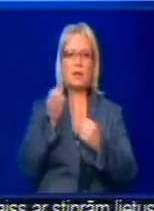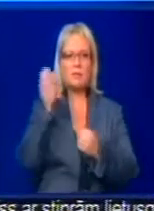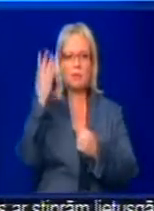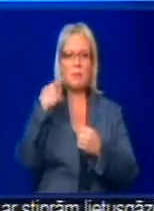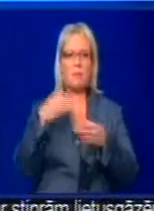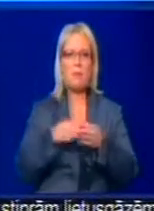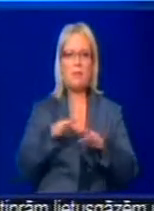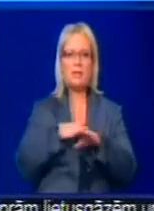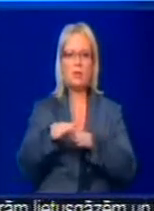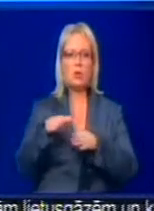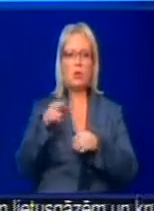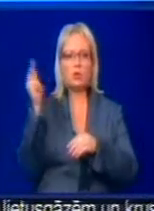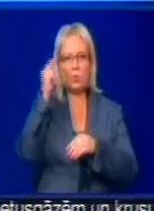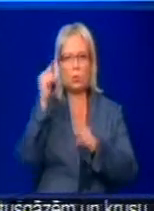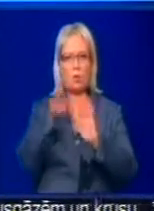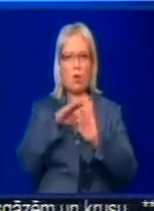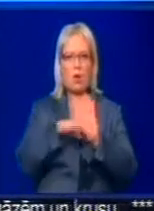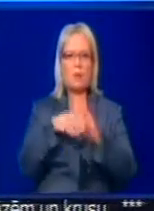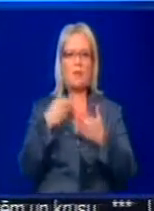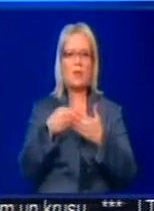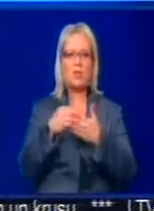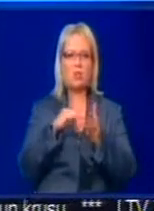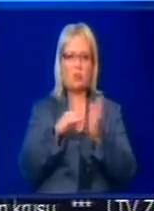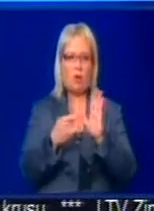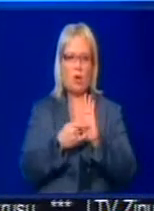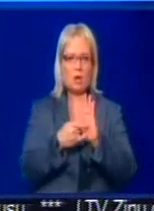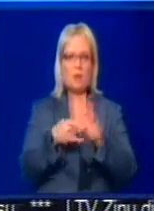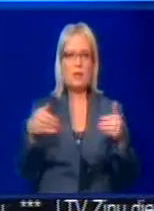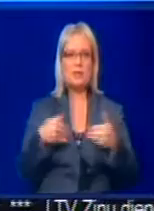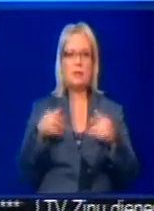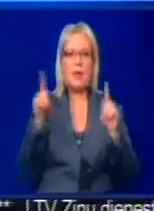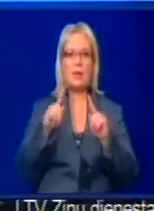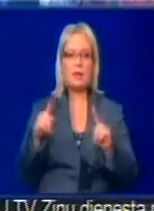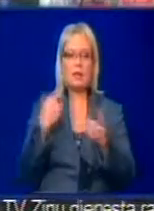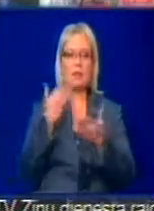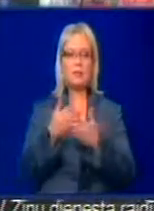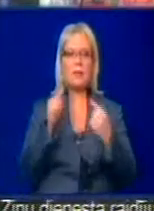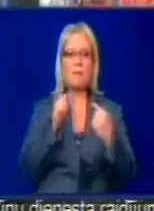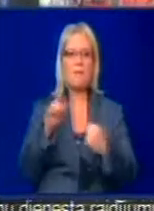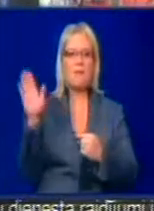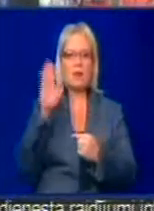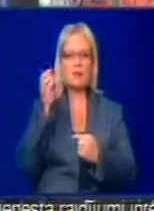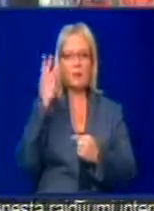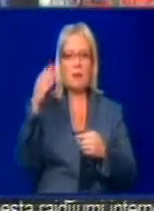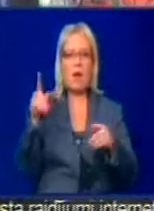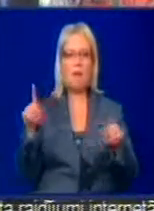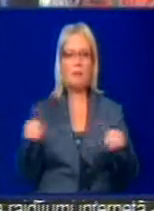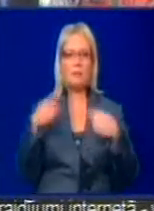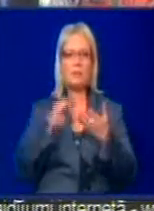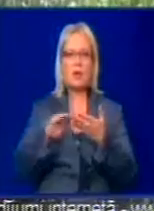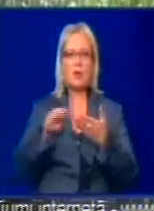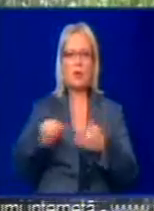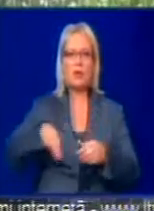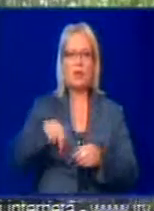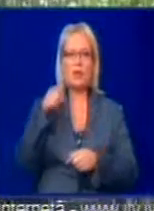uzraudzījušas augstākās izglītības padomes īstenoto studiju programmu vērtēšanas projektu. Disciplināra lietas ierosināts pret Valsts izglītības